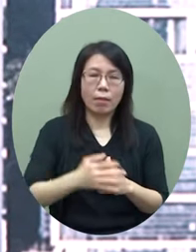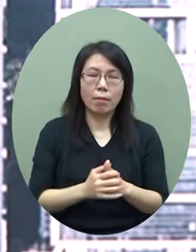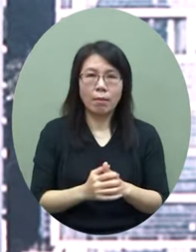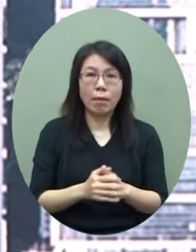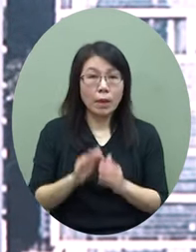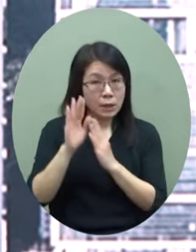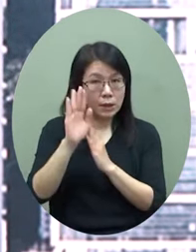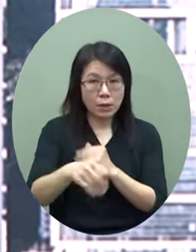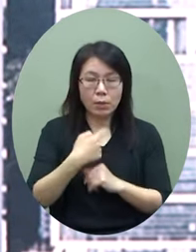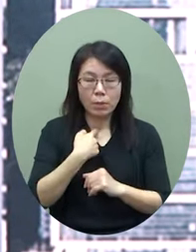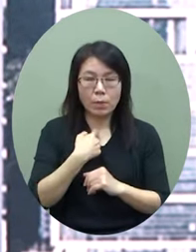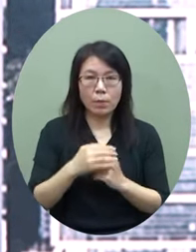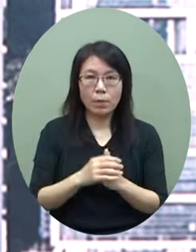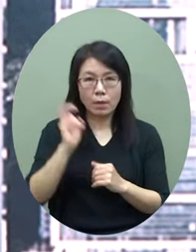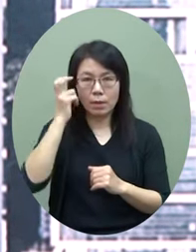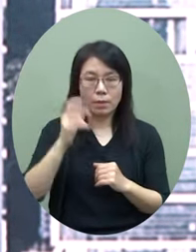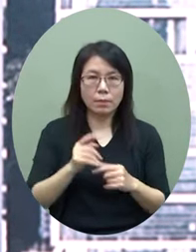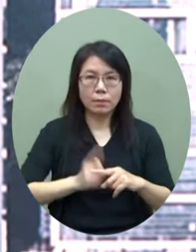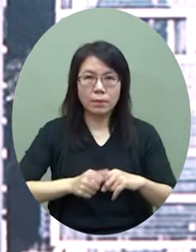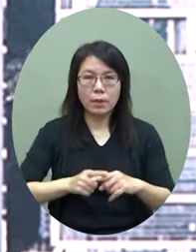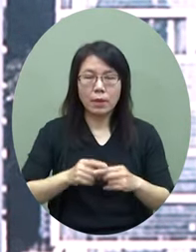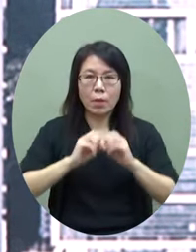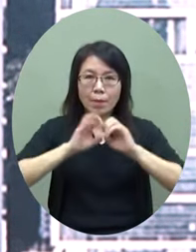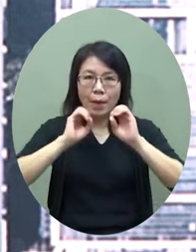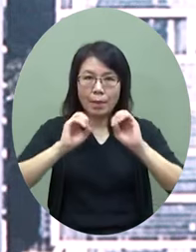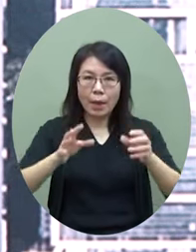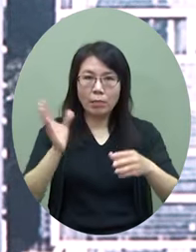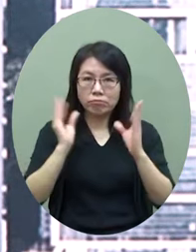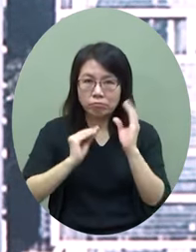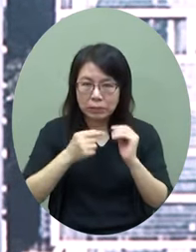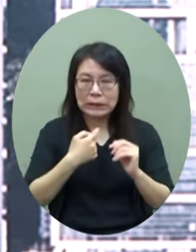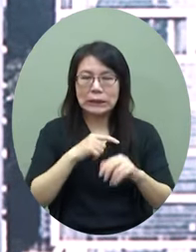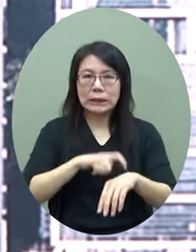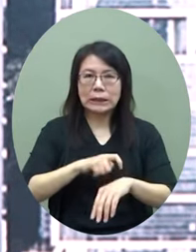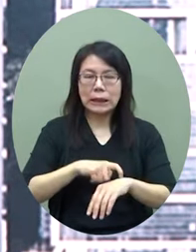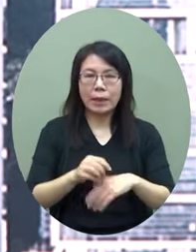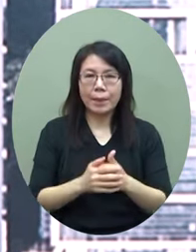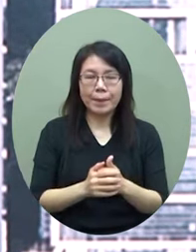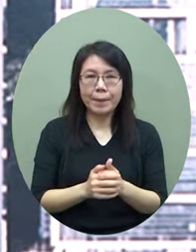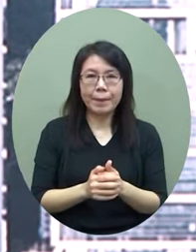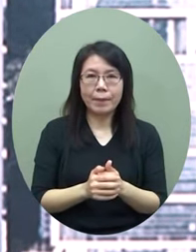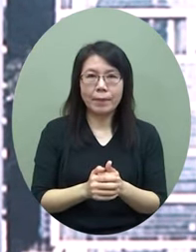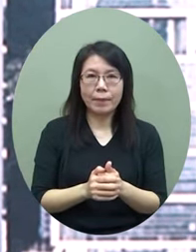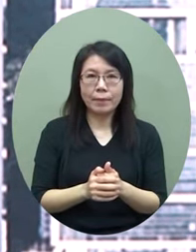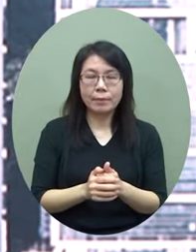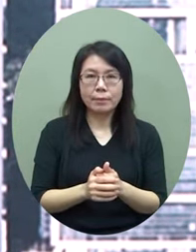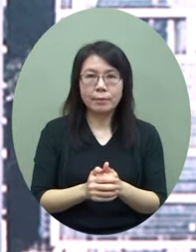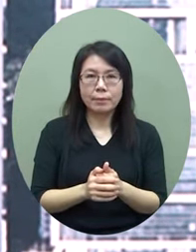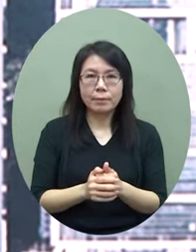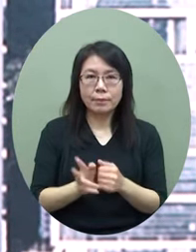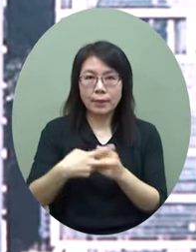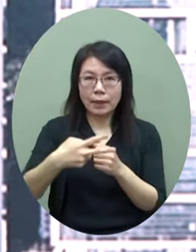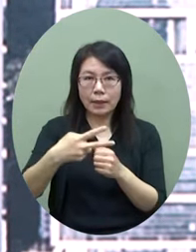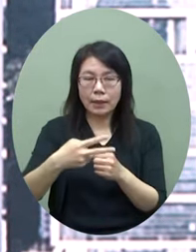所以往後我們會考慮公佈消息的時間這個公佈消息的時間又與我們第二